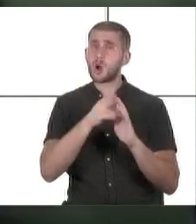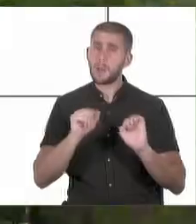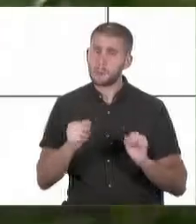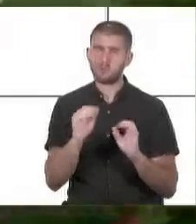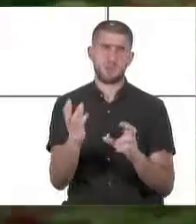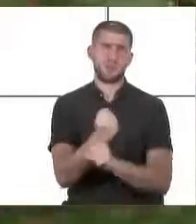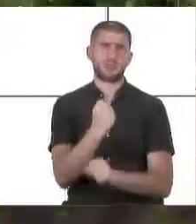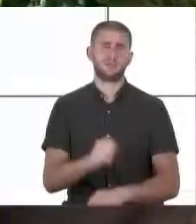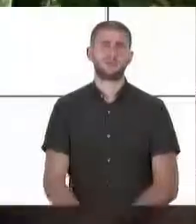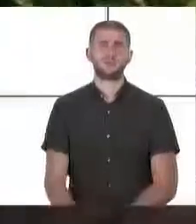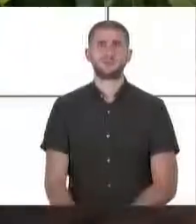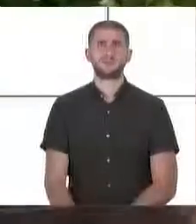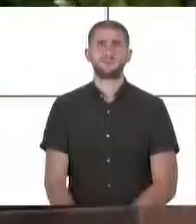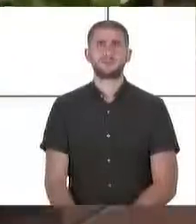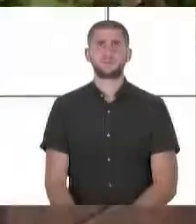לנצח.